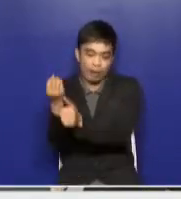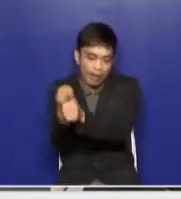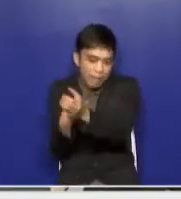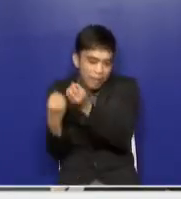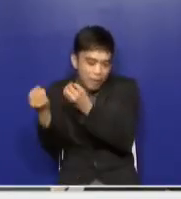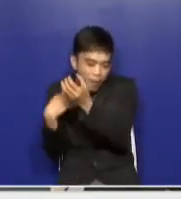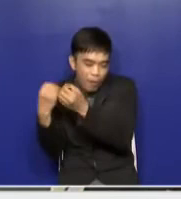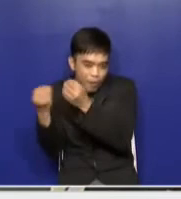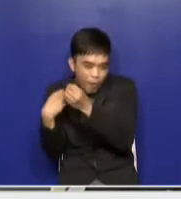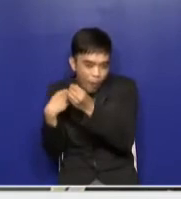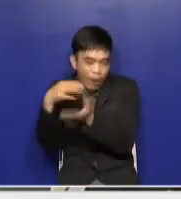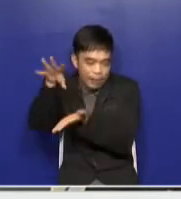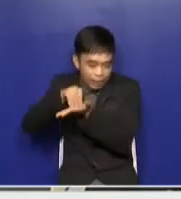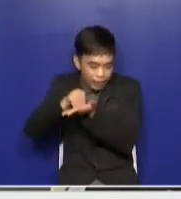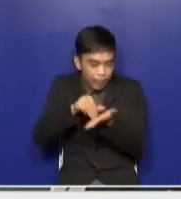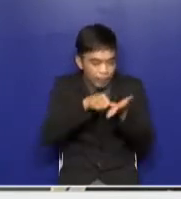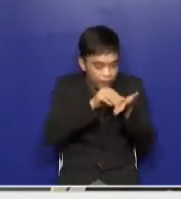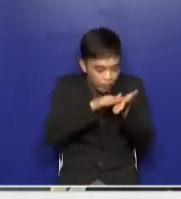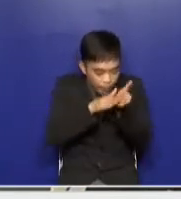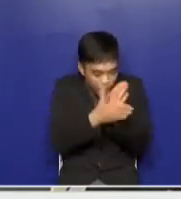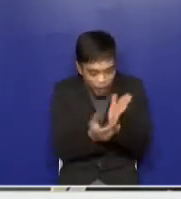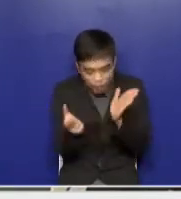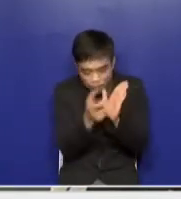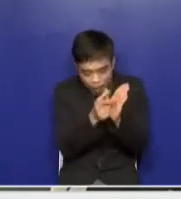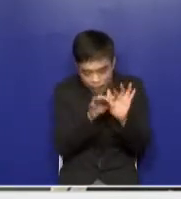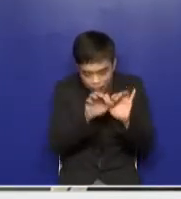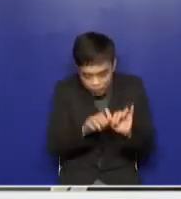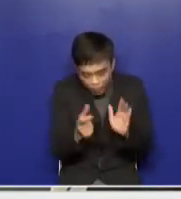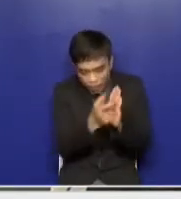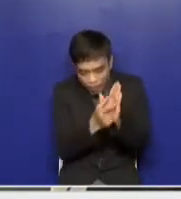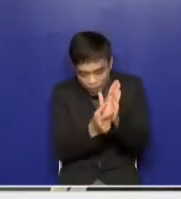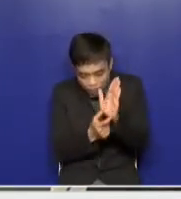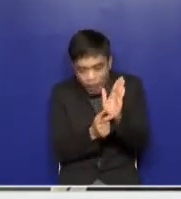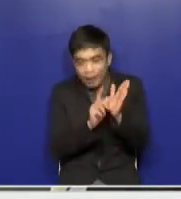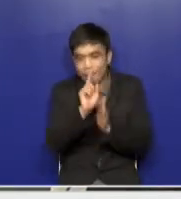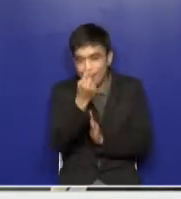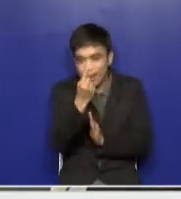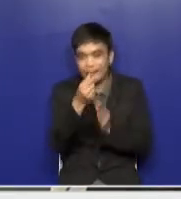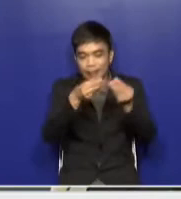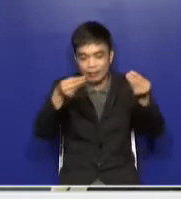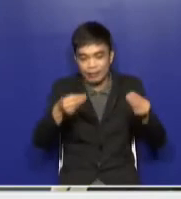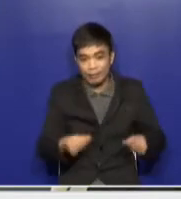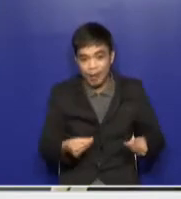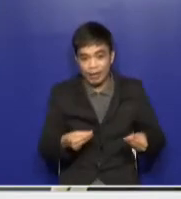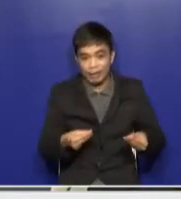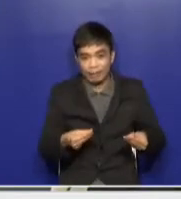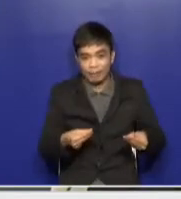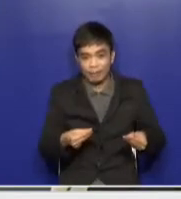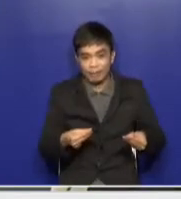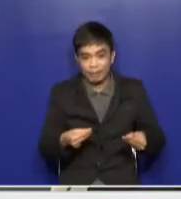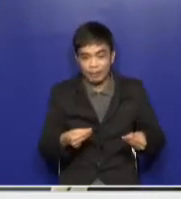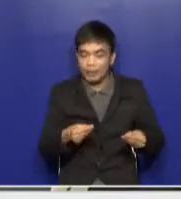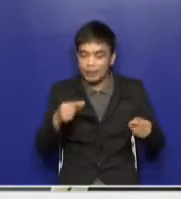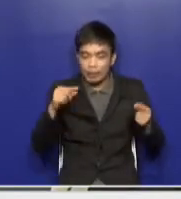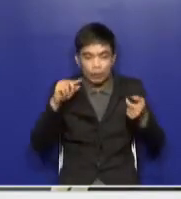าระต่างๆในช่วงที่ผ่านมานะครับจนกระทั่งสุดท้ายเนี่ยเราก็มาจัดทำรายงานในลักษณะที่เป็นการแสดงถึ